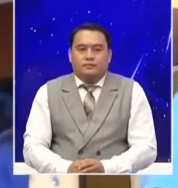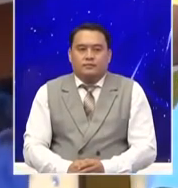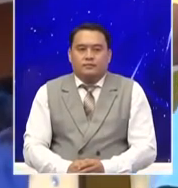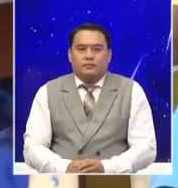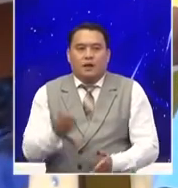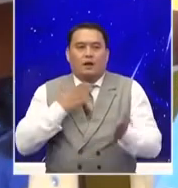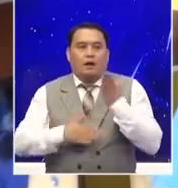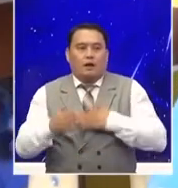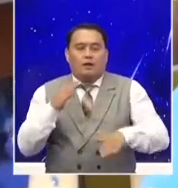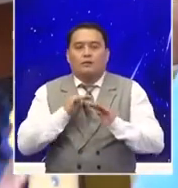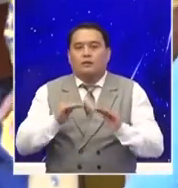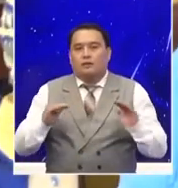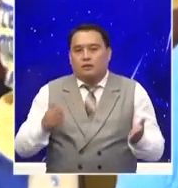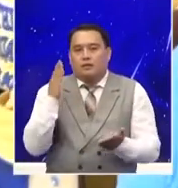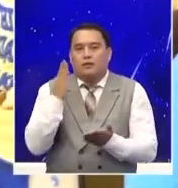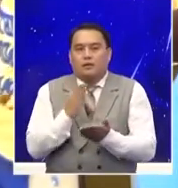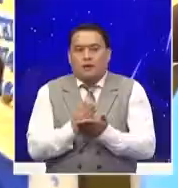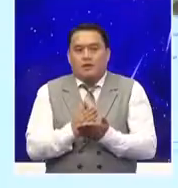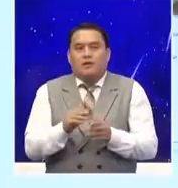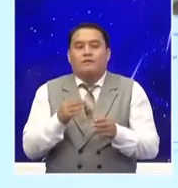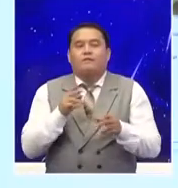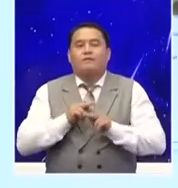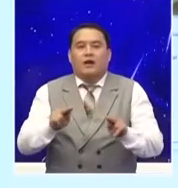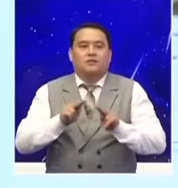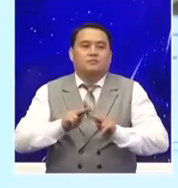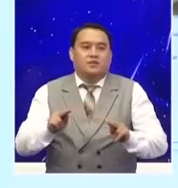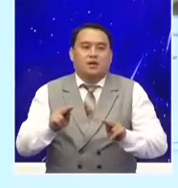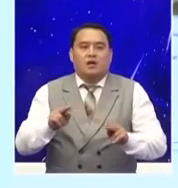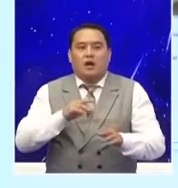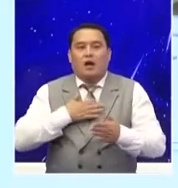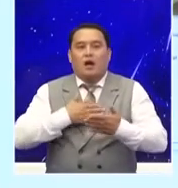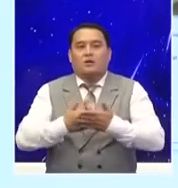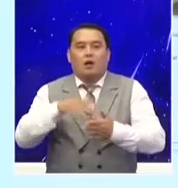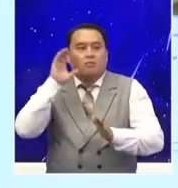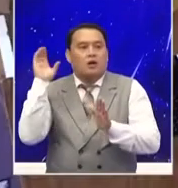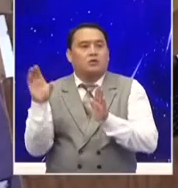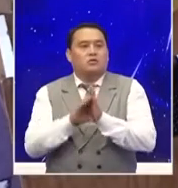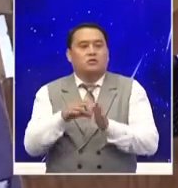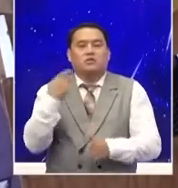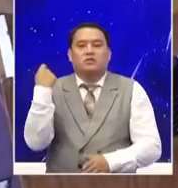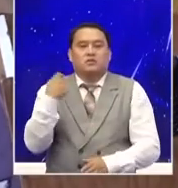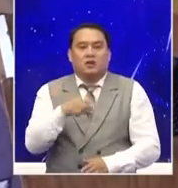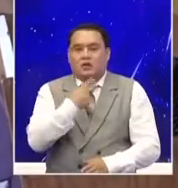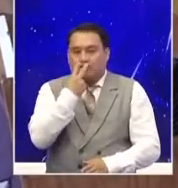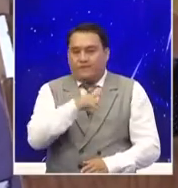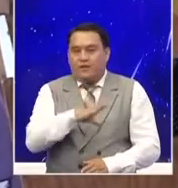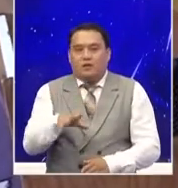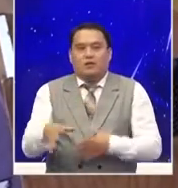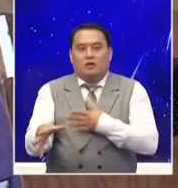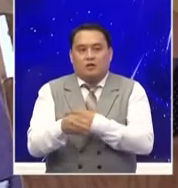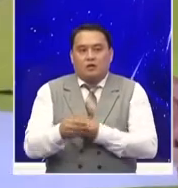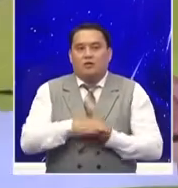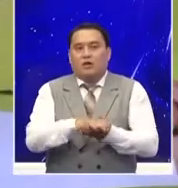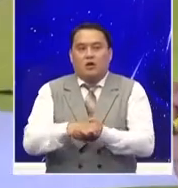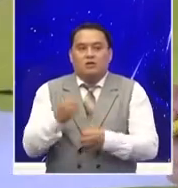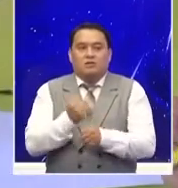Радость в глазах детей действительно не скрыть. По словам воспитательниц, такими послушными и активными они их никогда не видели. Выполняют все задания дружно, организованно